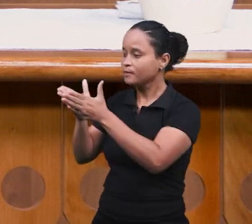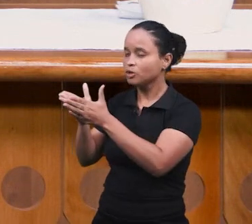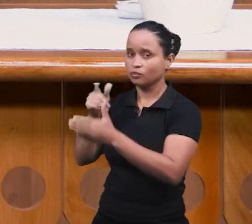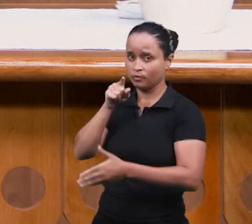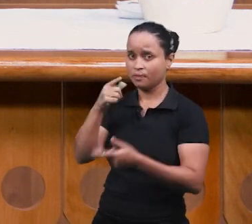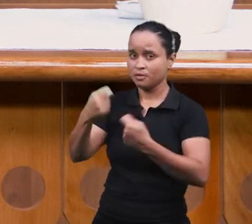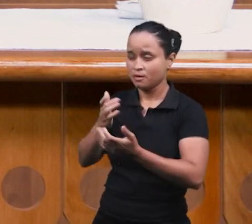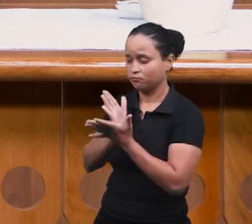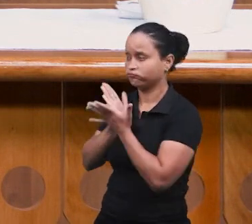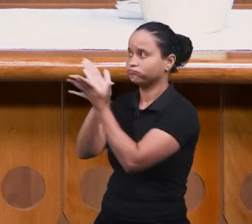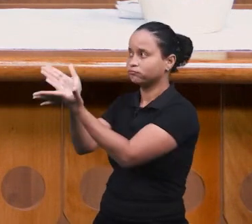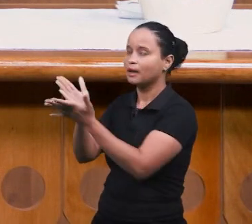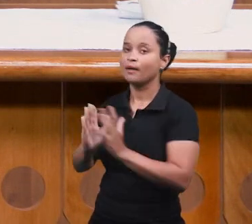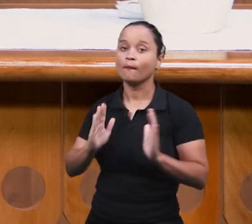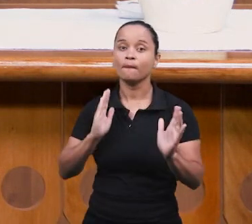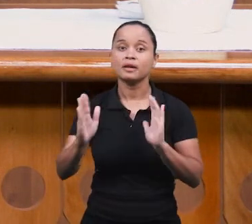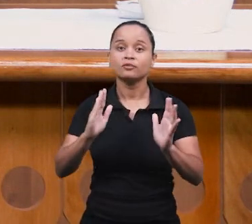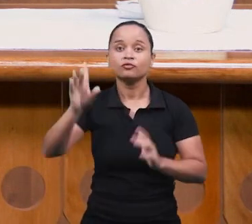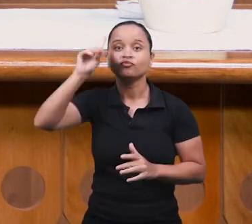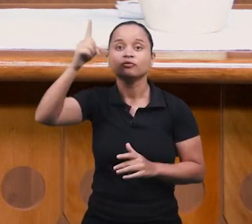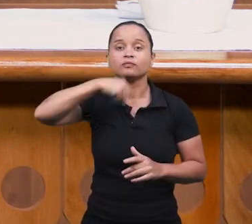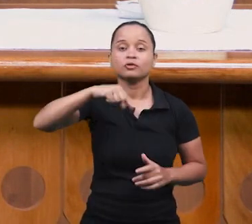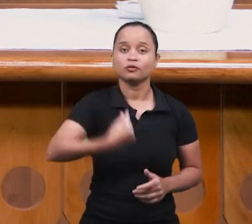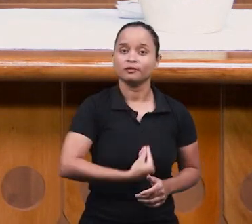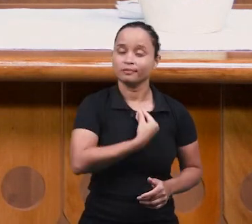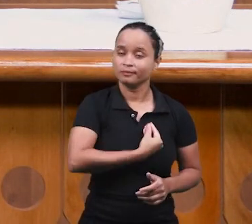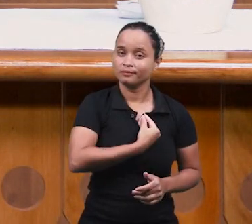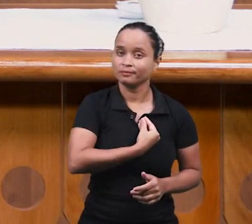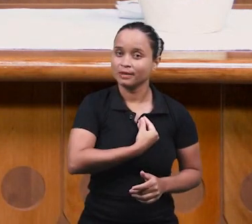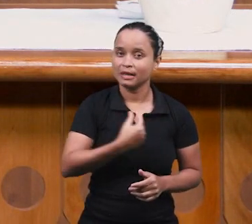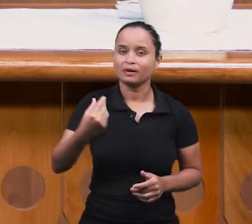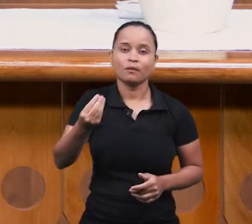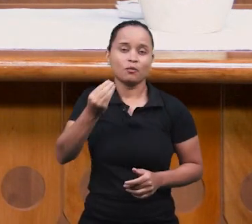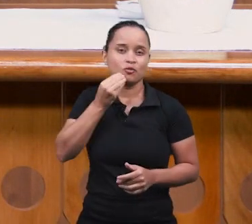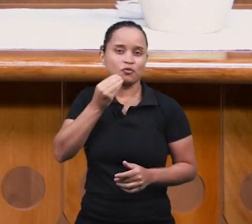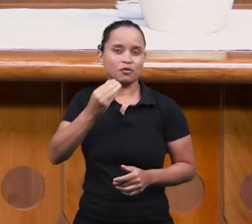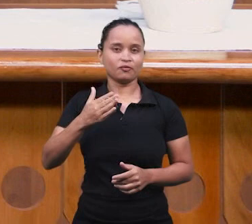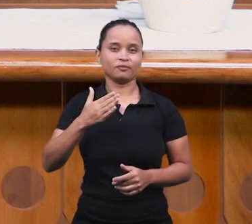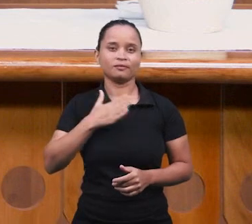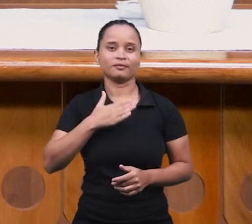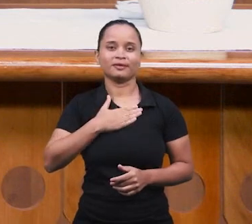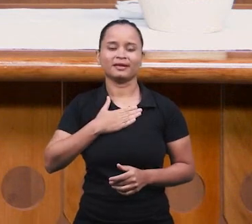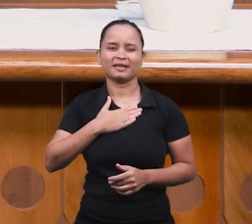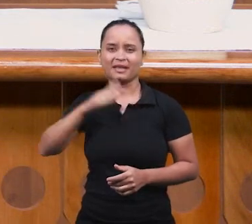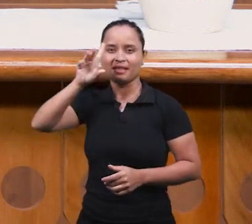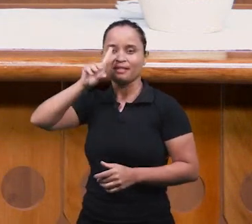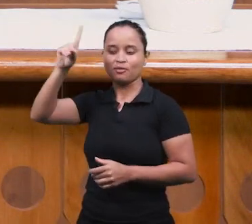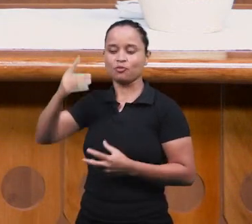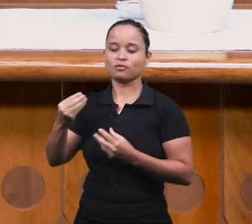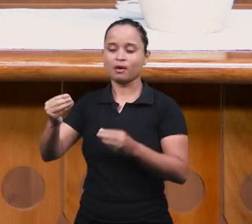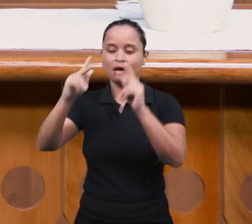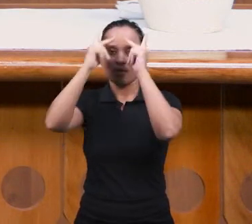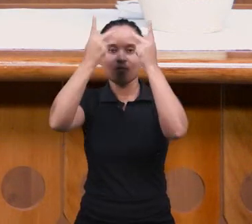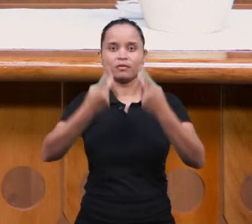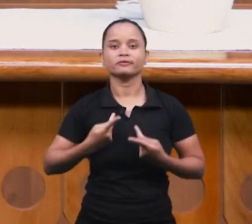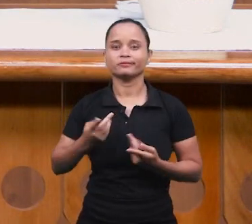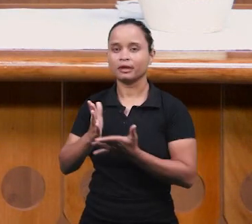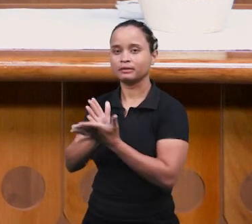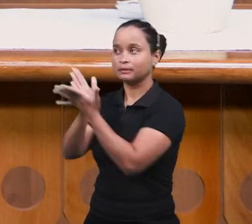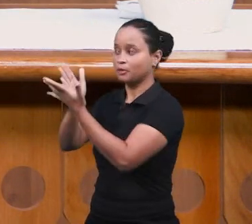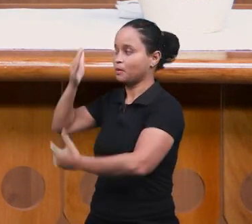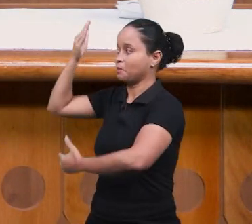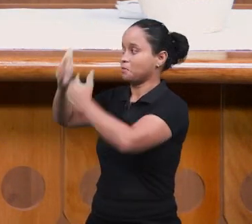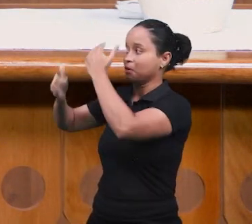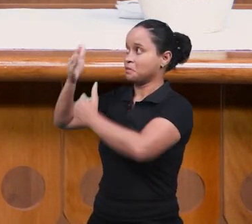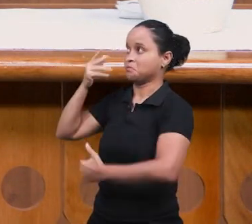le temps de Dieu pour notre vie. C'est la grande opportunité que Dieu donne à l'homme de marcher dans sa